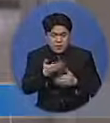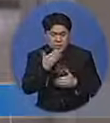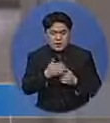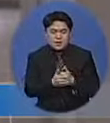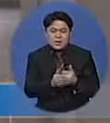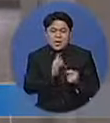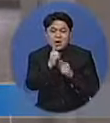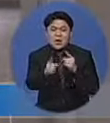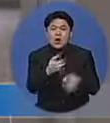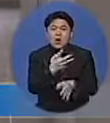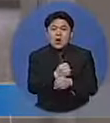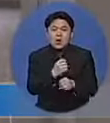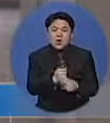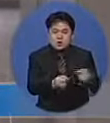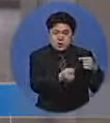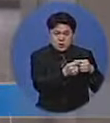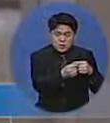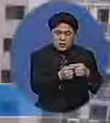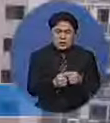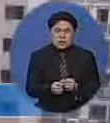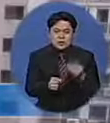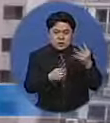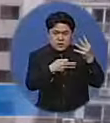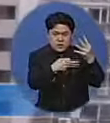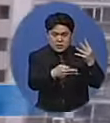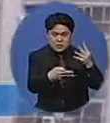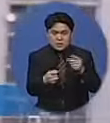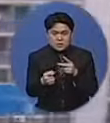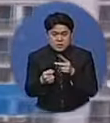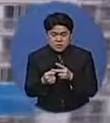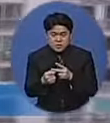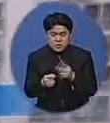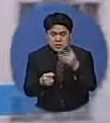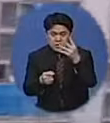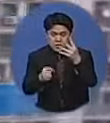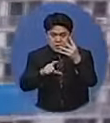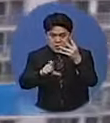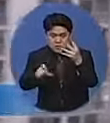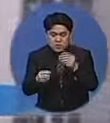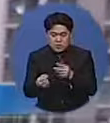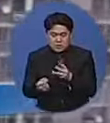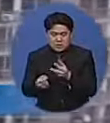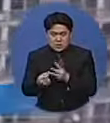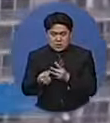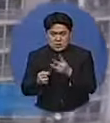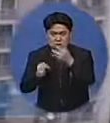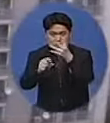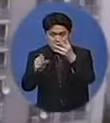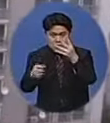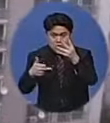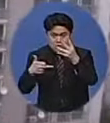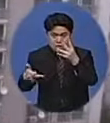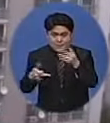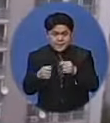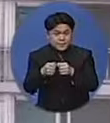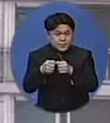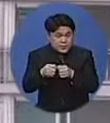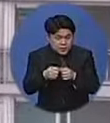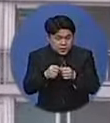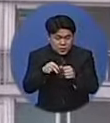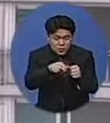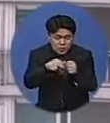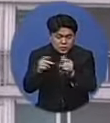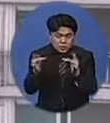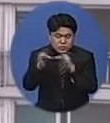신청 접수일은 1순위는 13일, 2순위는 15일, 3순위는 17일이며 자세한 정보는 LH